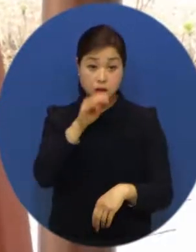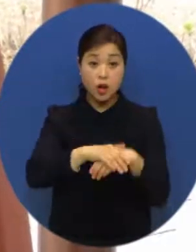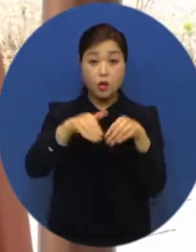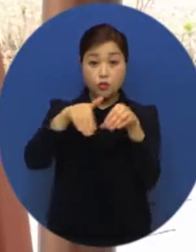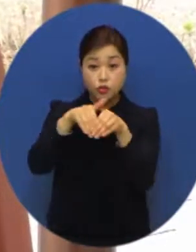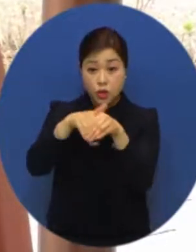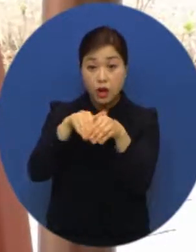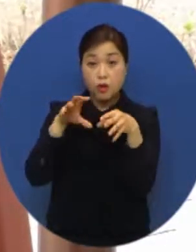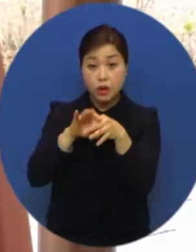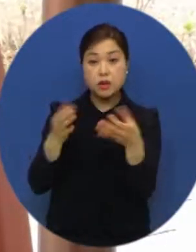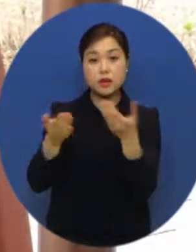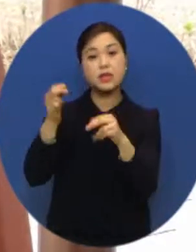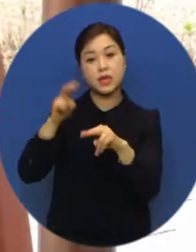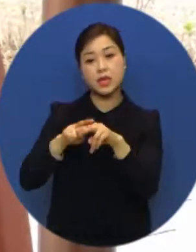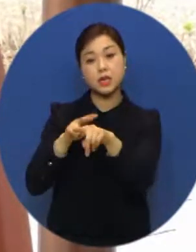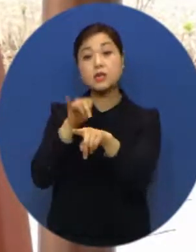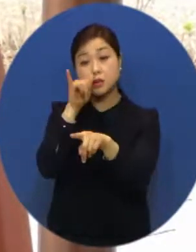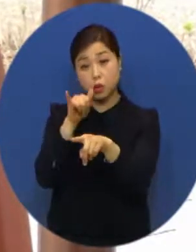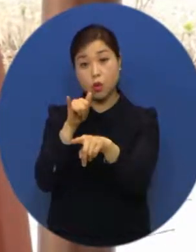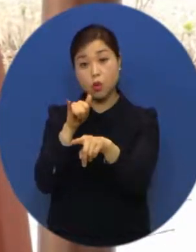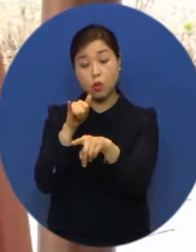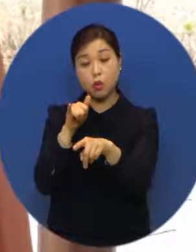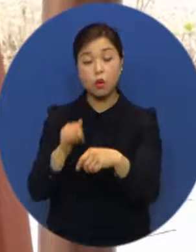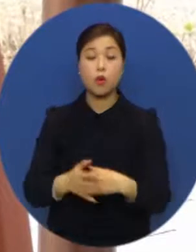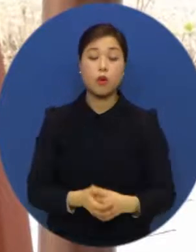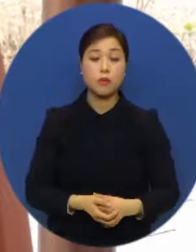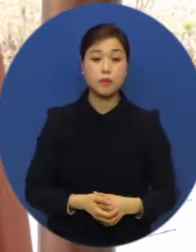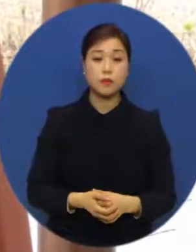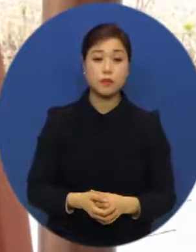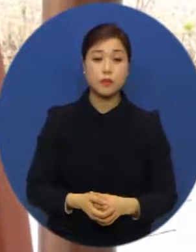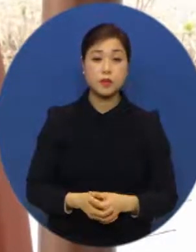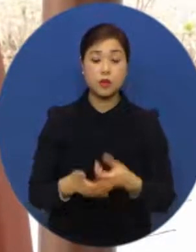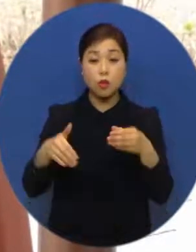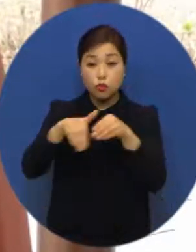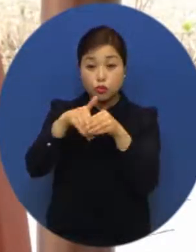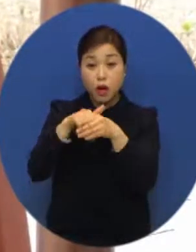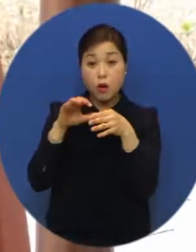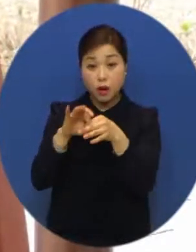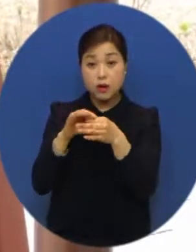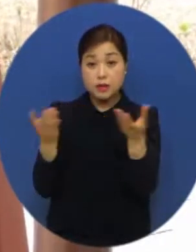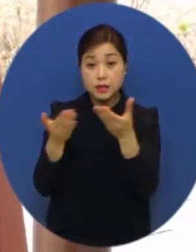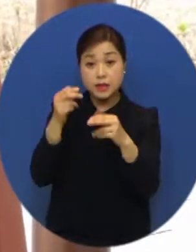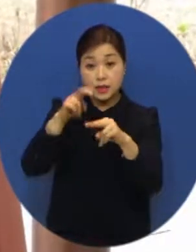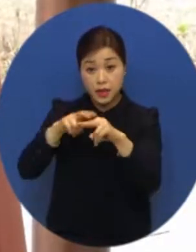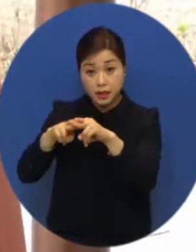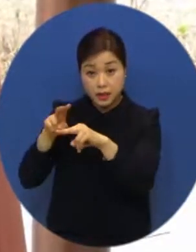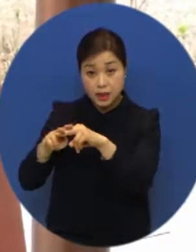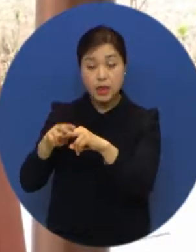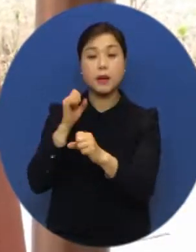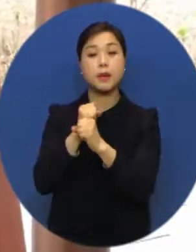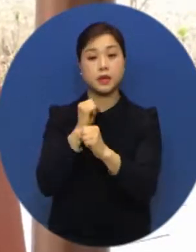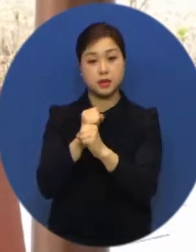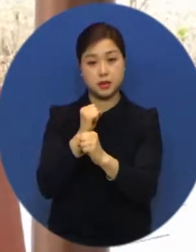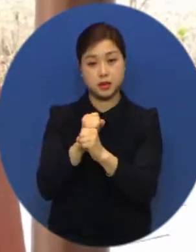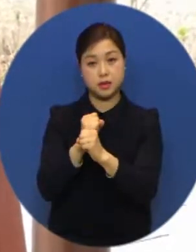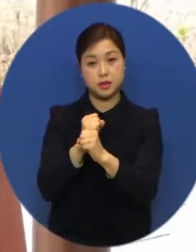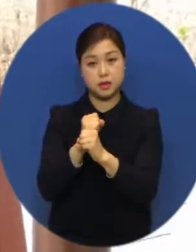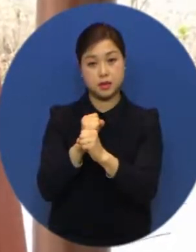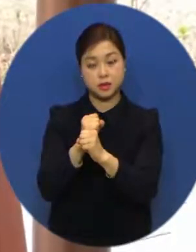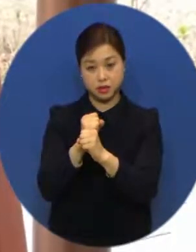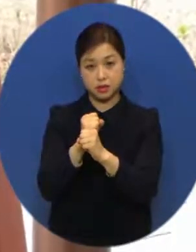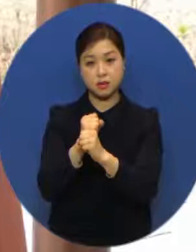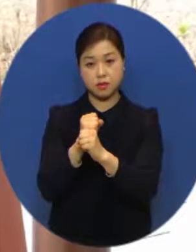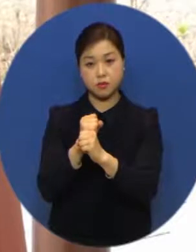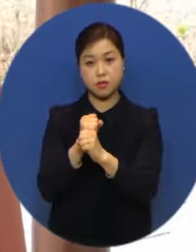일자리가 있다고 네. 말씀드렸잖아요. 그래서 이 문화에서 일자리를 만들어내는 거를 좀